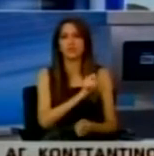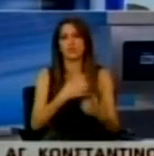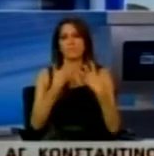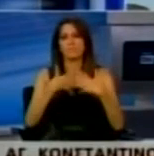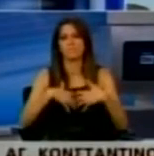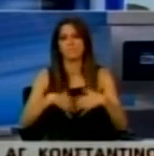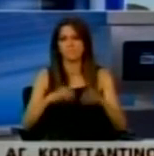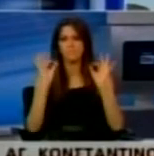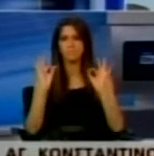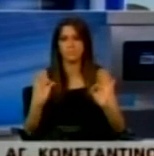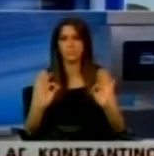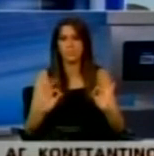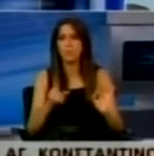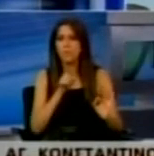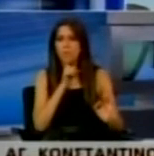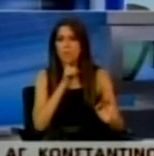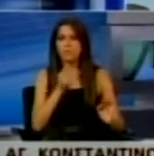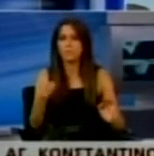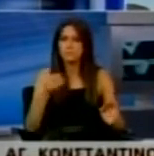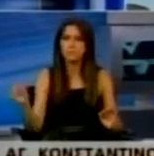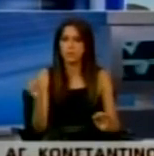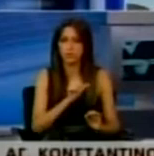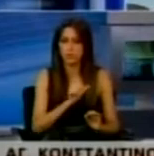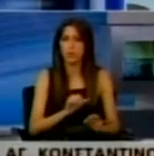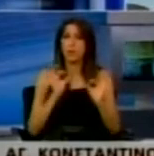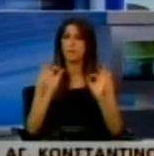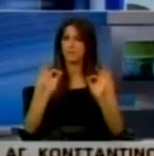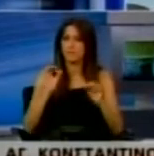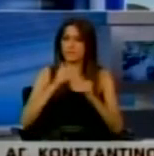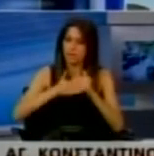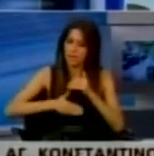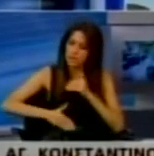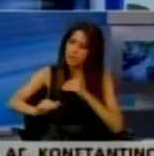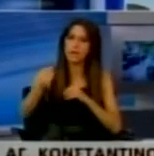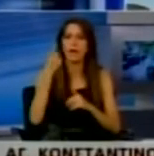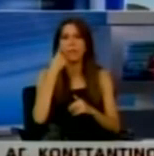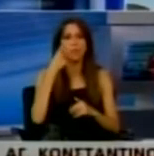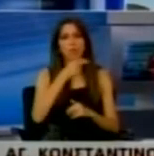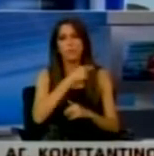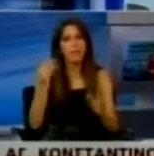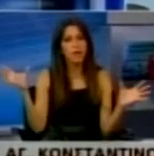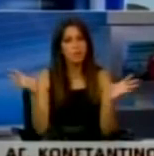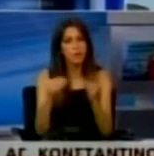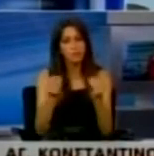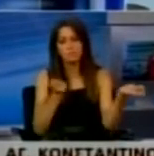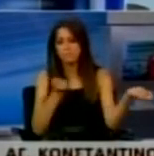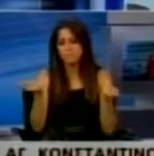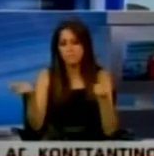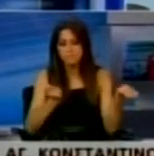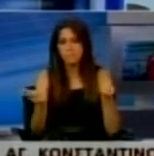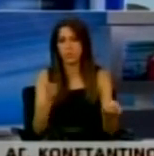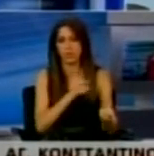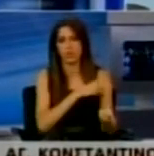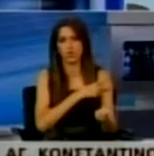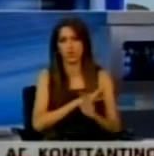βεβαίως οι αναδιαρθρώσεις, ο εξορθολογισμός, όλα εκείνα που αφορούν στην αντιμετώπιση